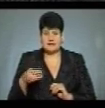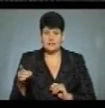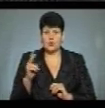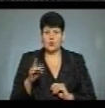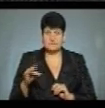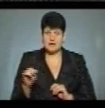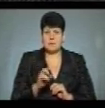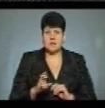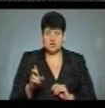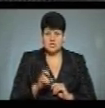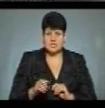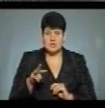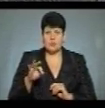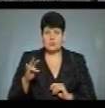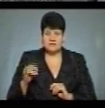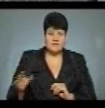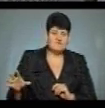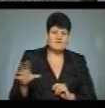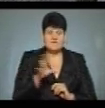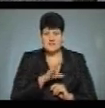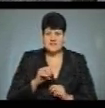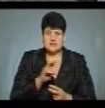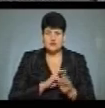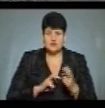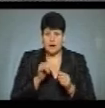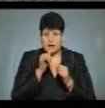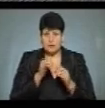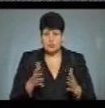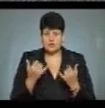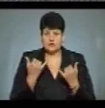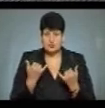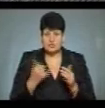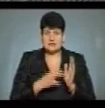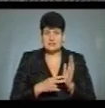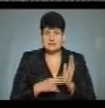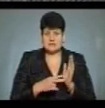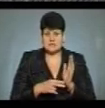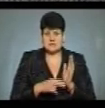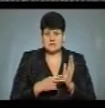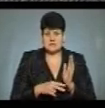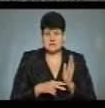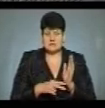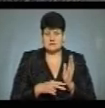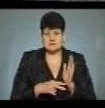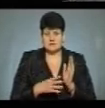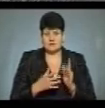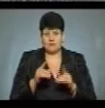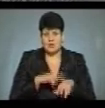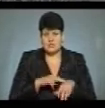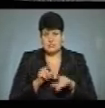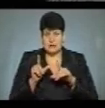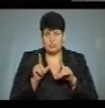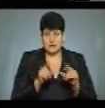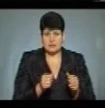Козівський, Бережанський, Монастирицький. Всі шукають і не можуть. І вже ось сьогодні 70 десь теж з поліції поїхали туди